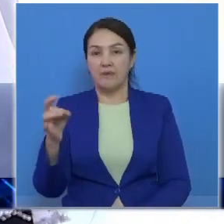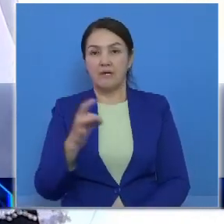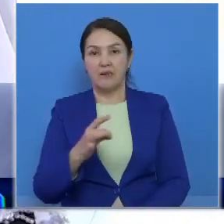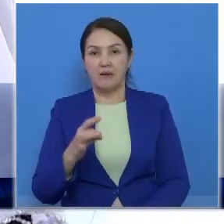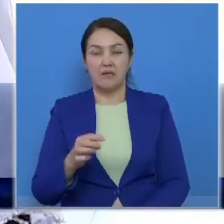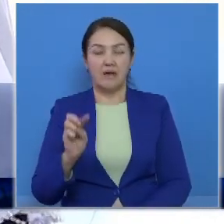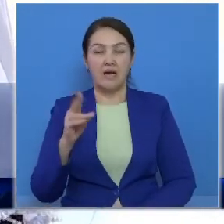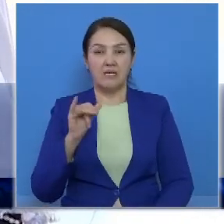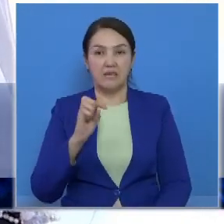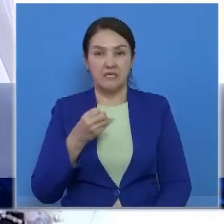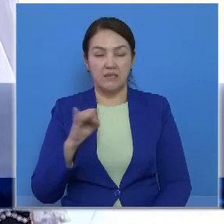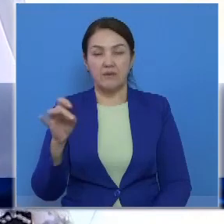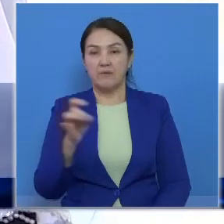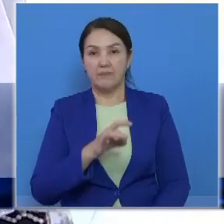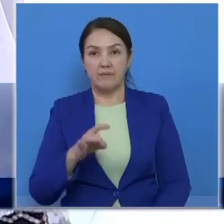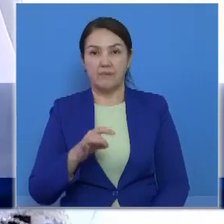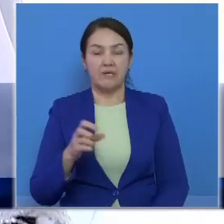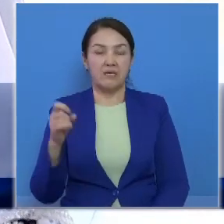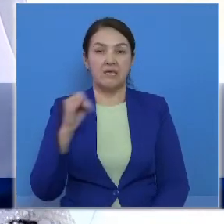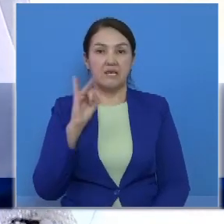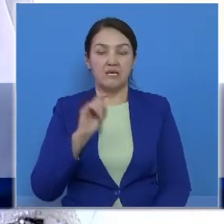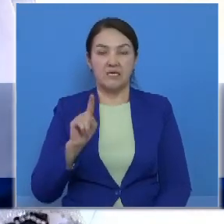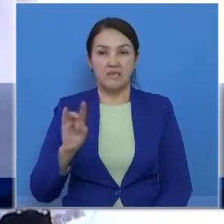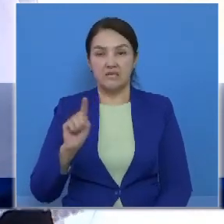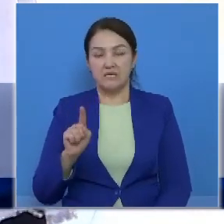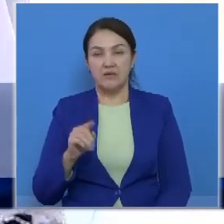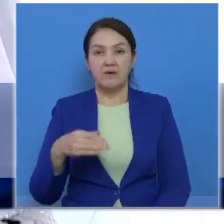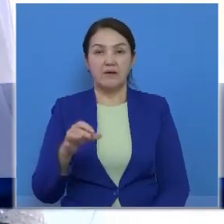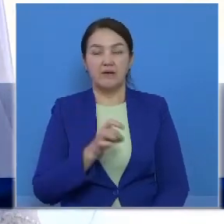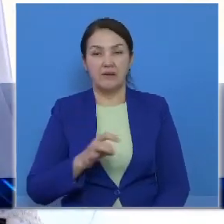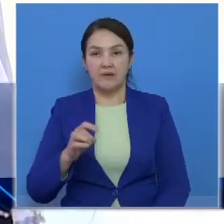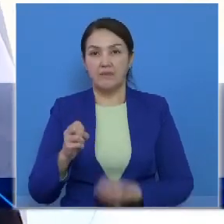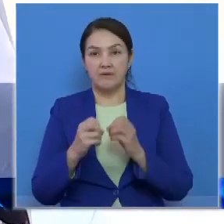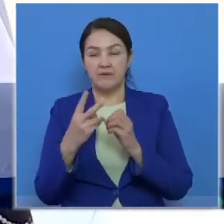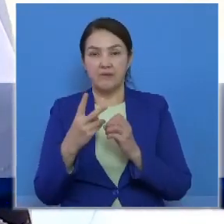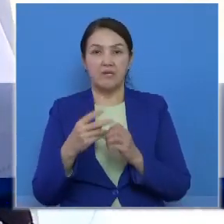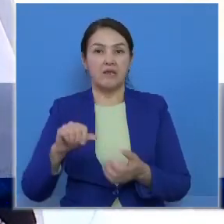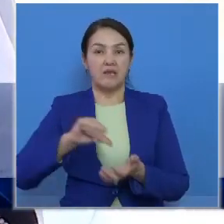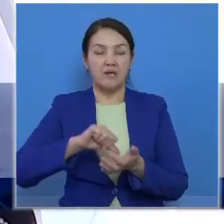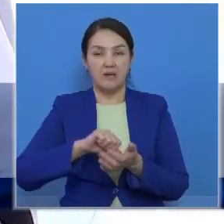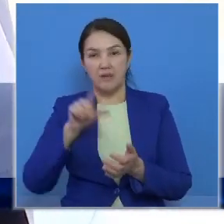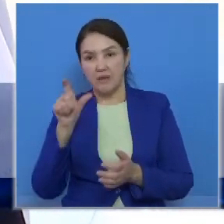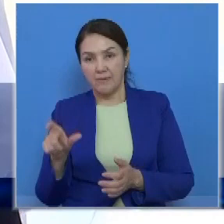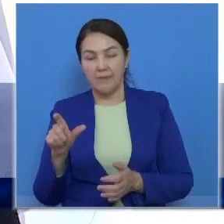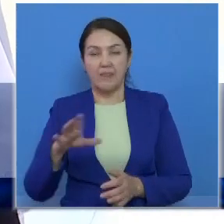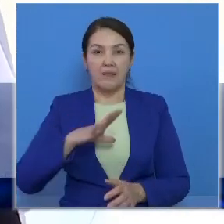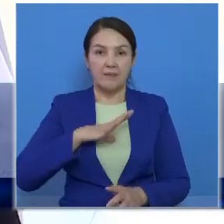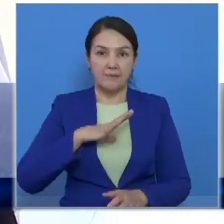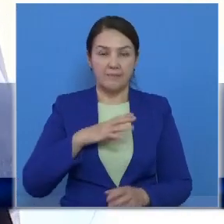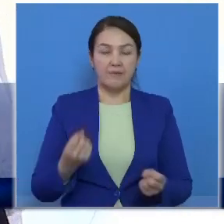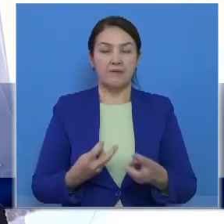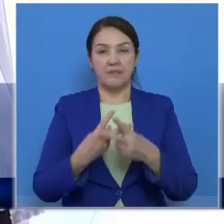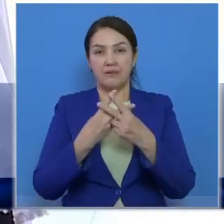района, Алгинского района, Иргизского района. Из 12 участниц, которые были в